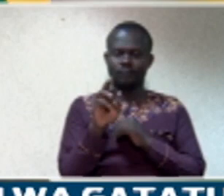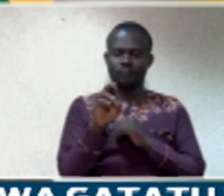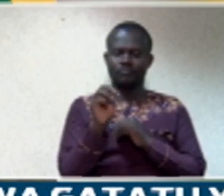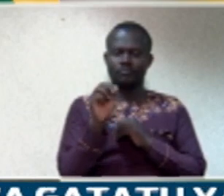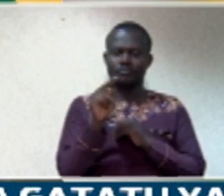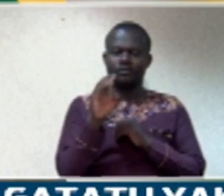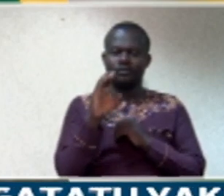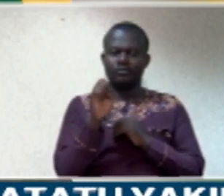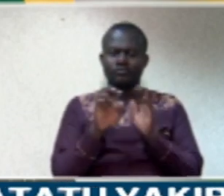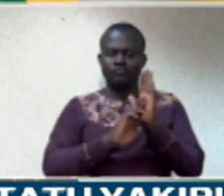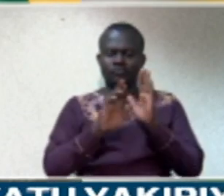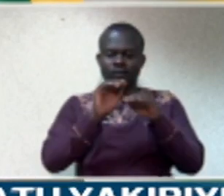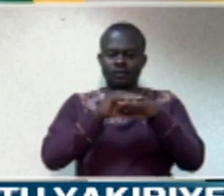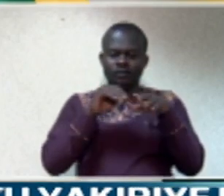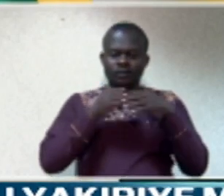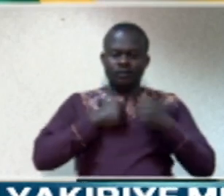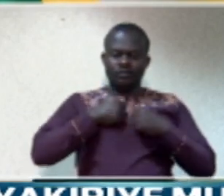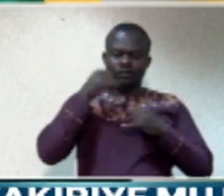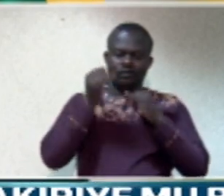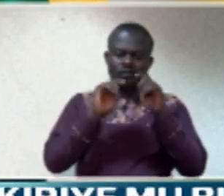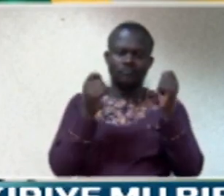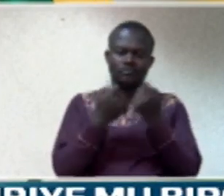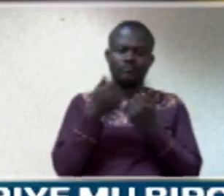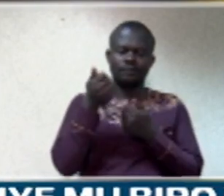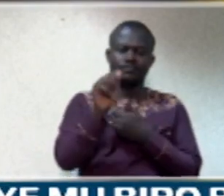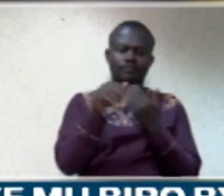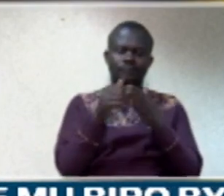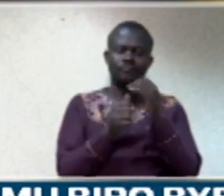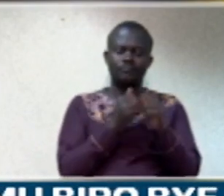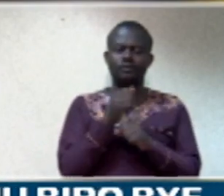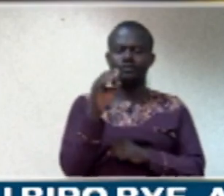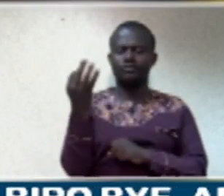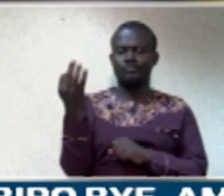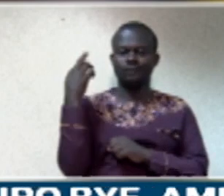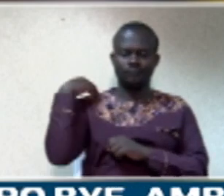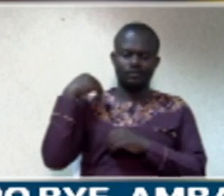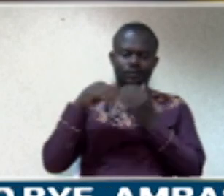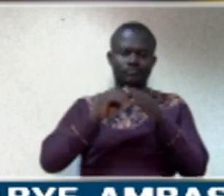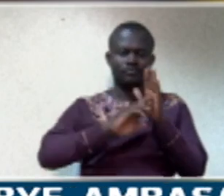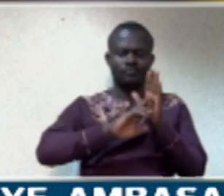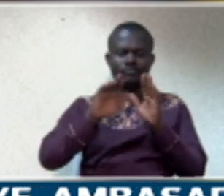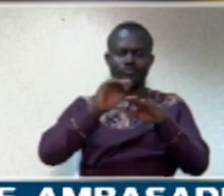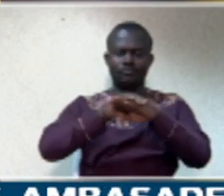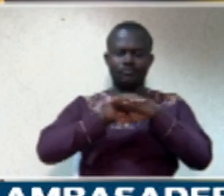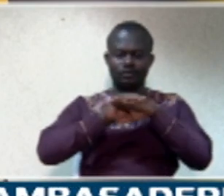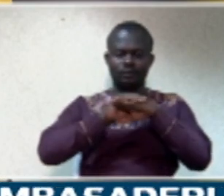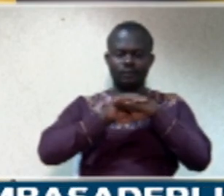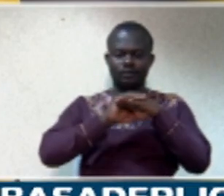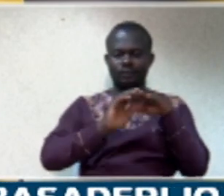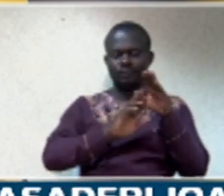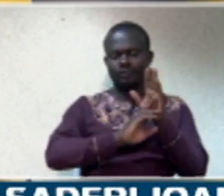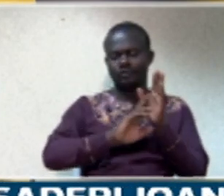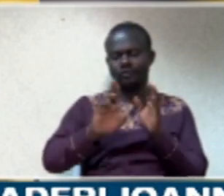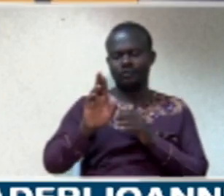uhagarariye Ubwongereza mu Rwanda akabasoje manda ye y'imyaka itatu. Zinshingano zo guhagarara Ubwongereza ambasaderi Joan